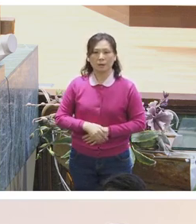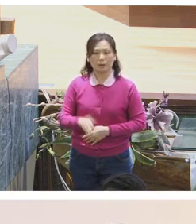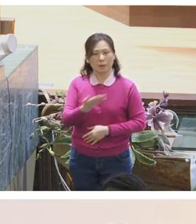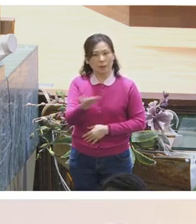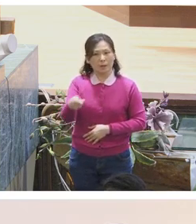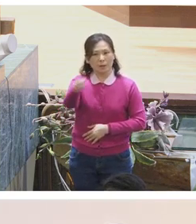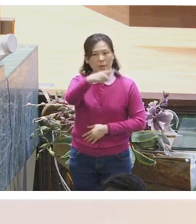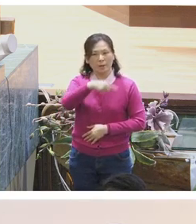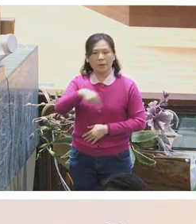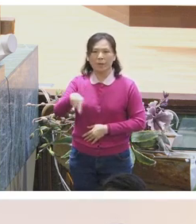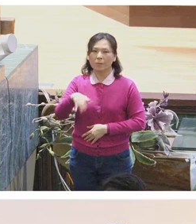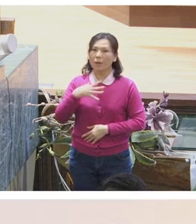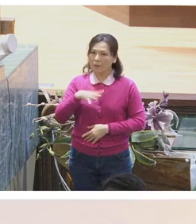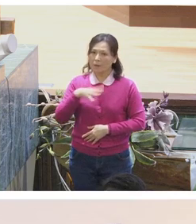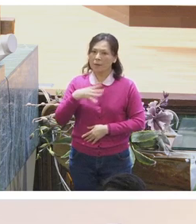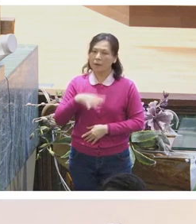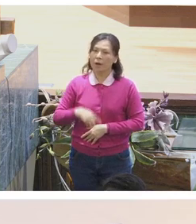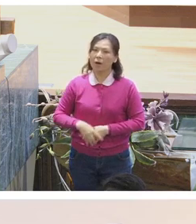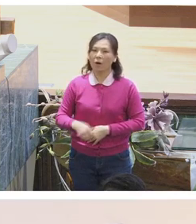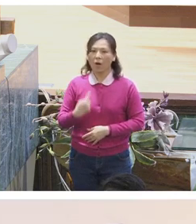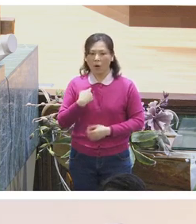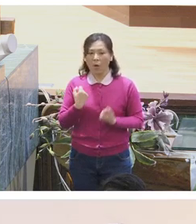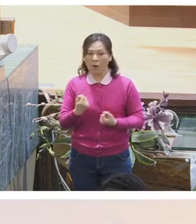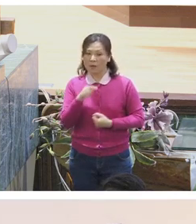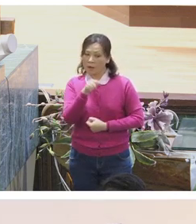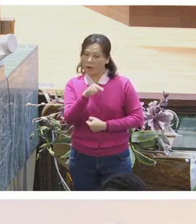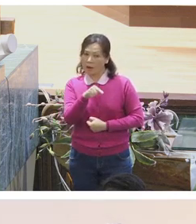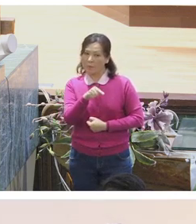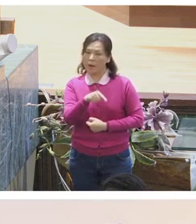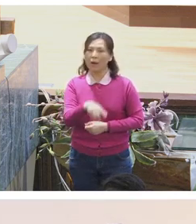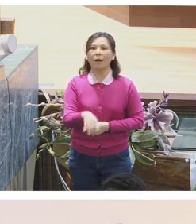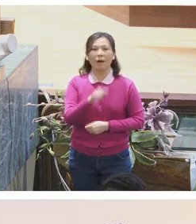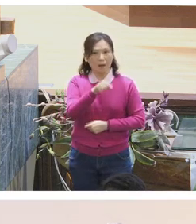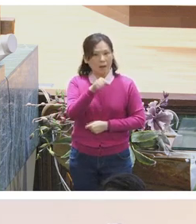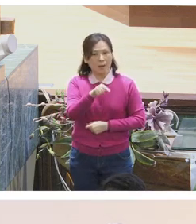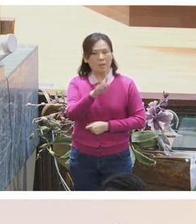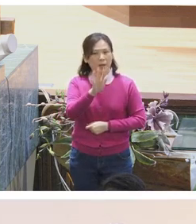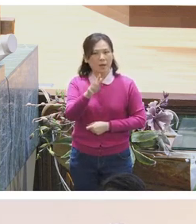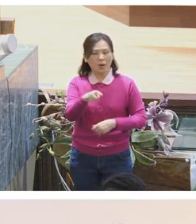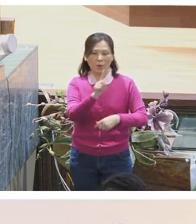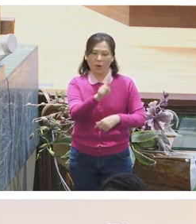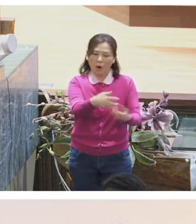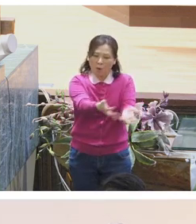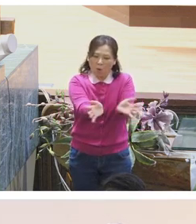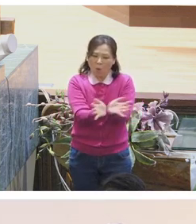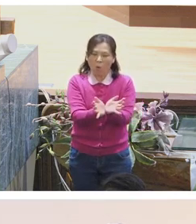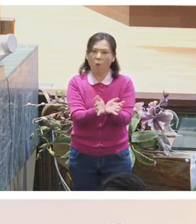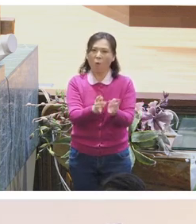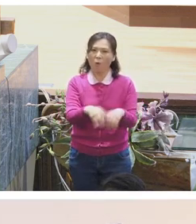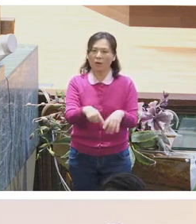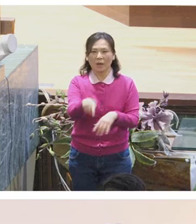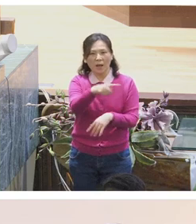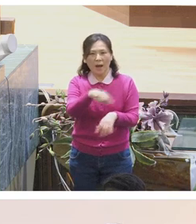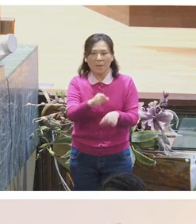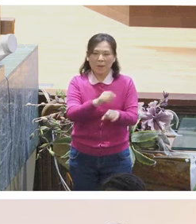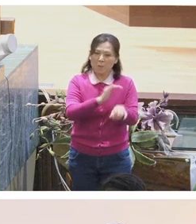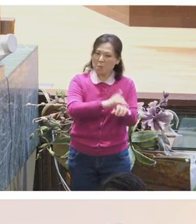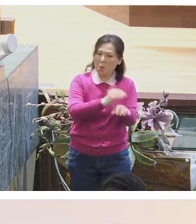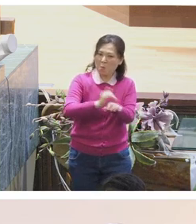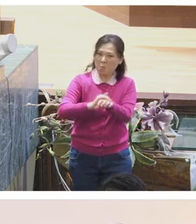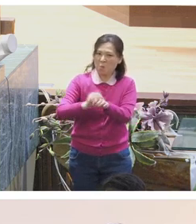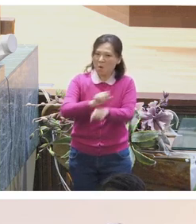个知道，就是说我在那边存在一群人，即使他们各种各样，然